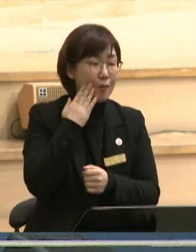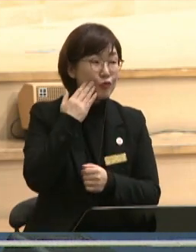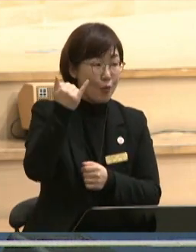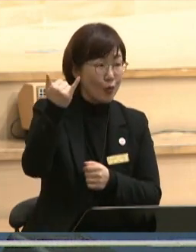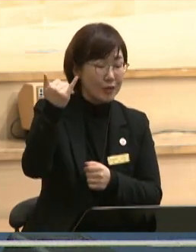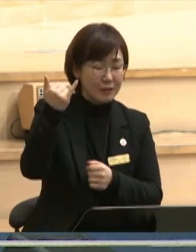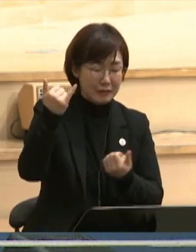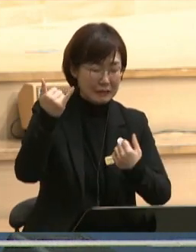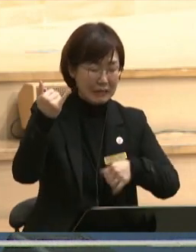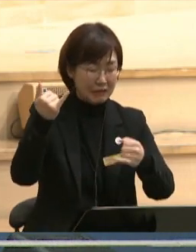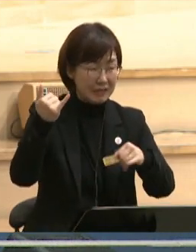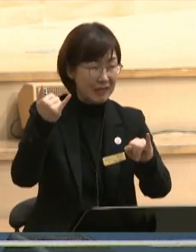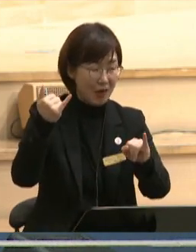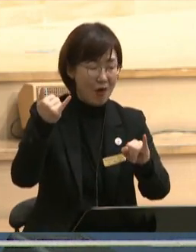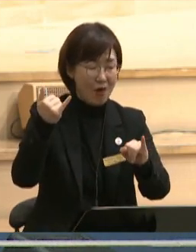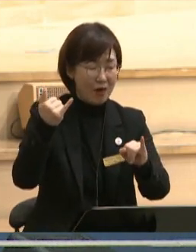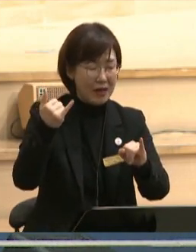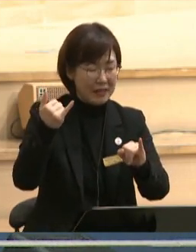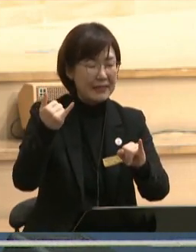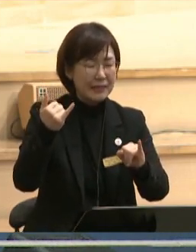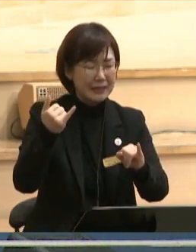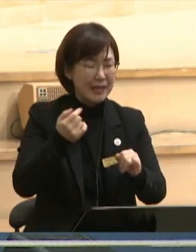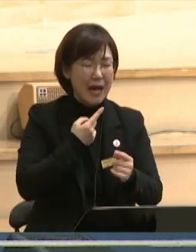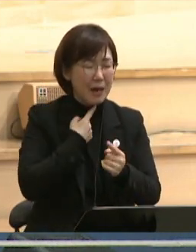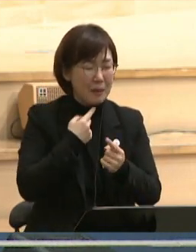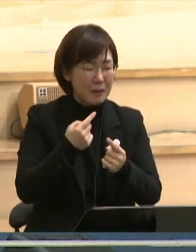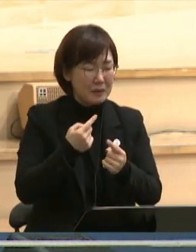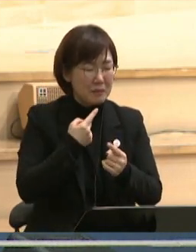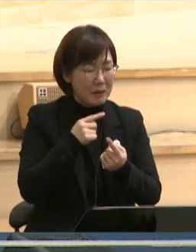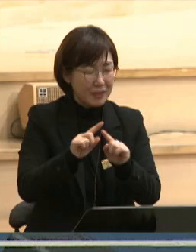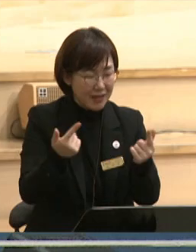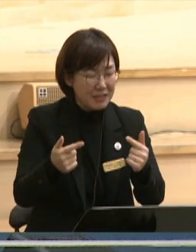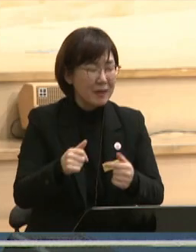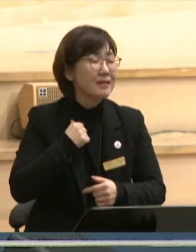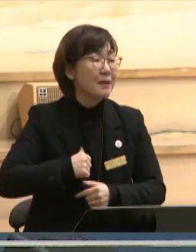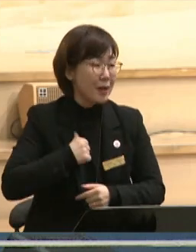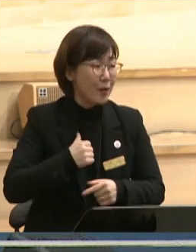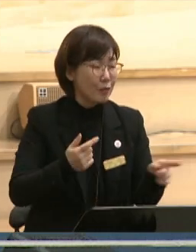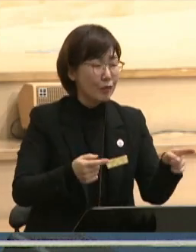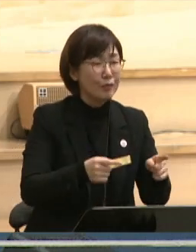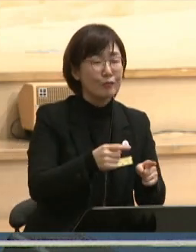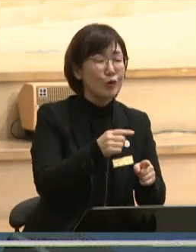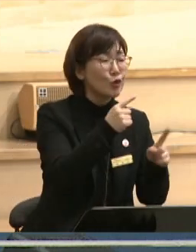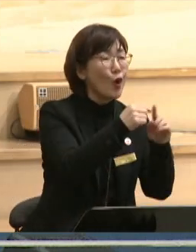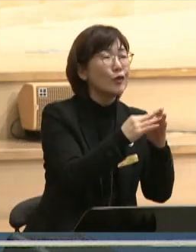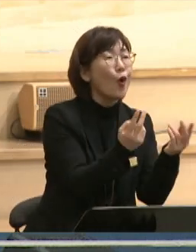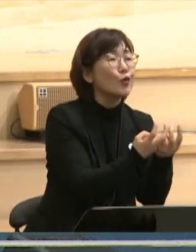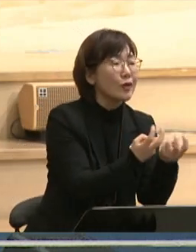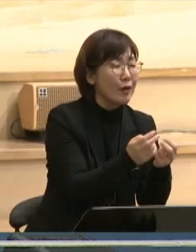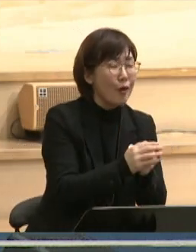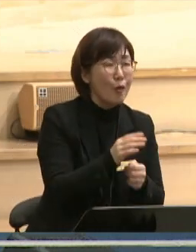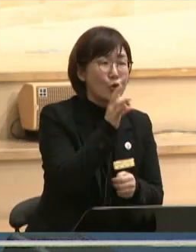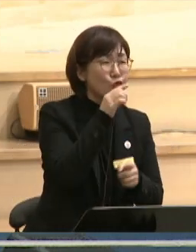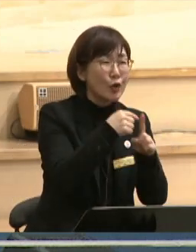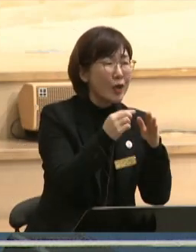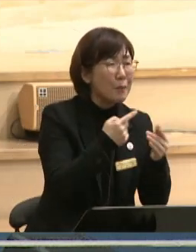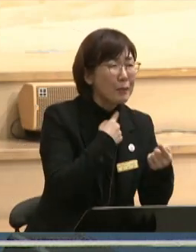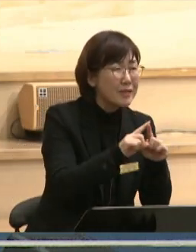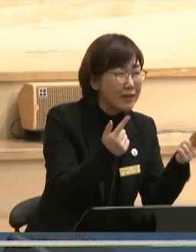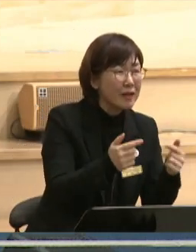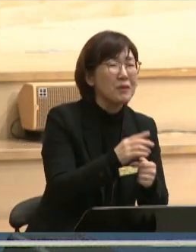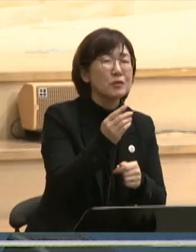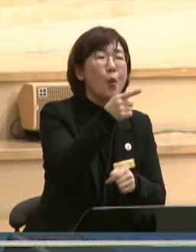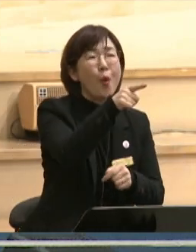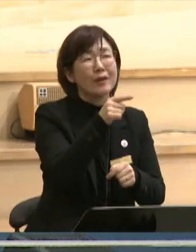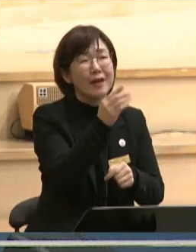근데 교회는요 교회는 뭐 나랑 안 맞으면 어디 교회가 경산중앙교회뿐입니까 반야교회 가면 되지 그런 성도들 많습니다